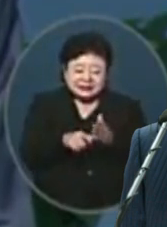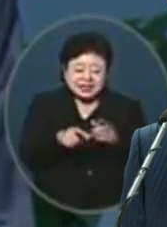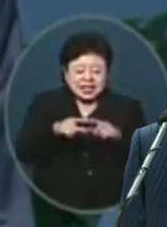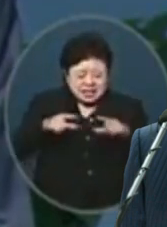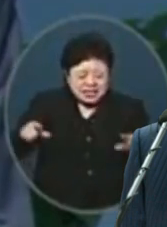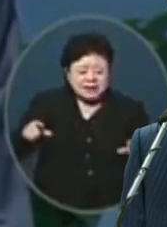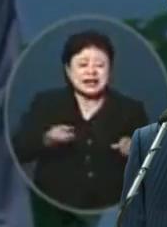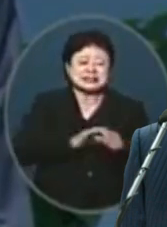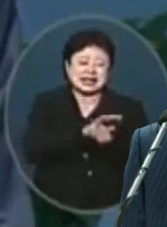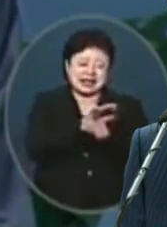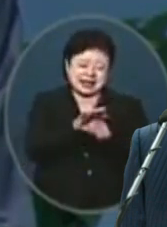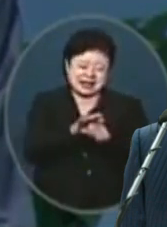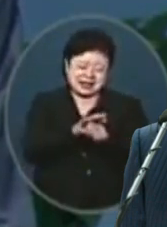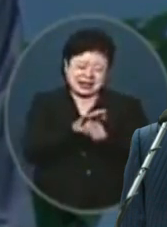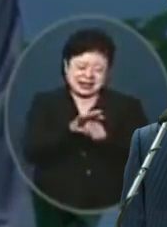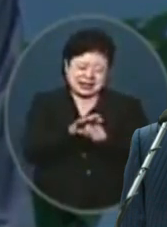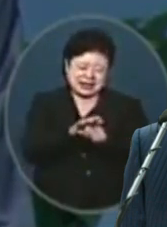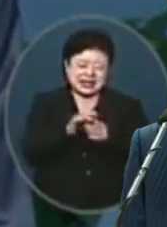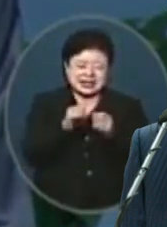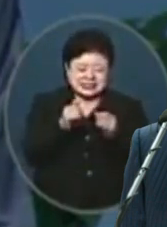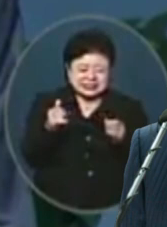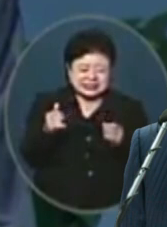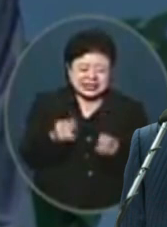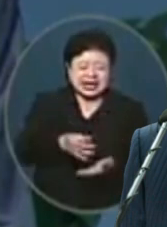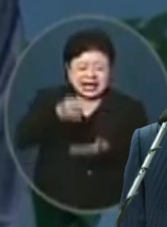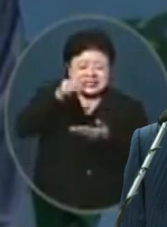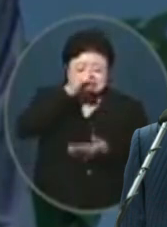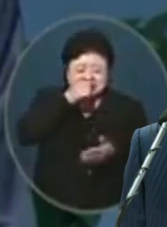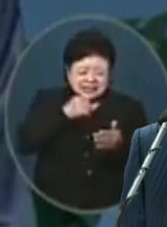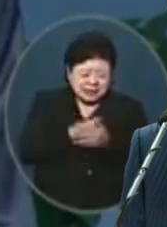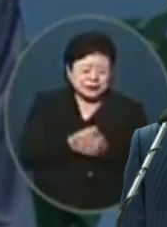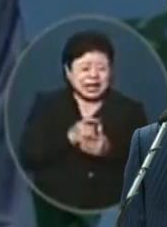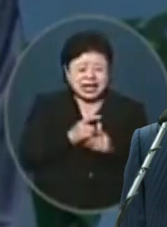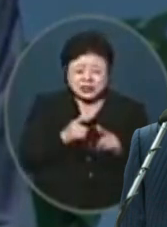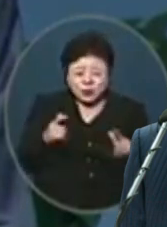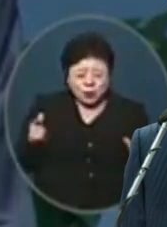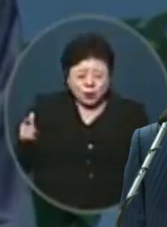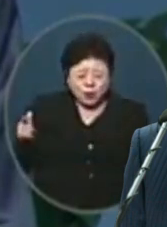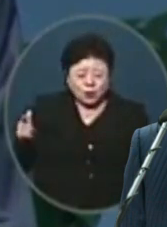일방적으로 사랑했습니다. 사랑할 가치가 있기 때문에 사랑하는 것이 아니라